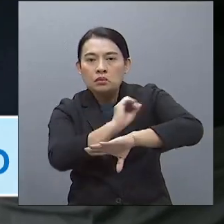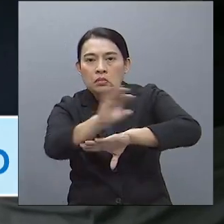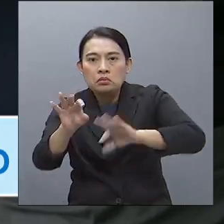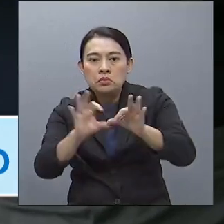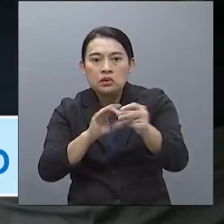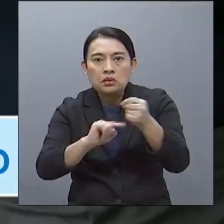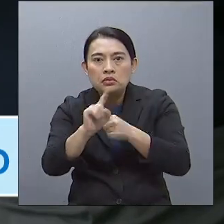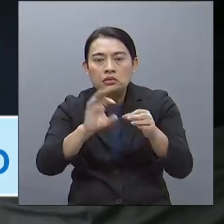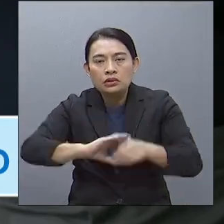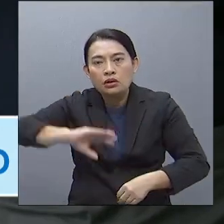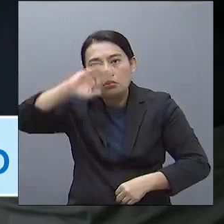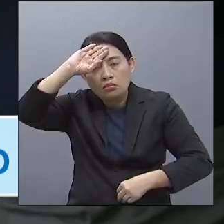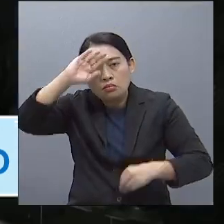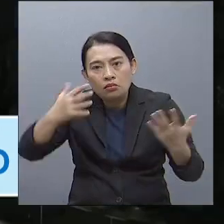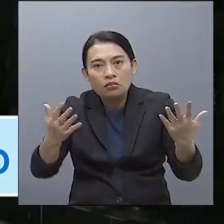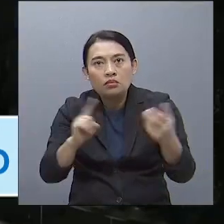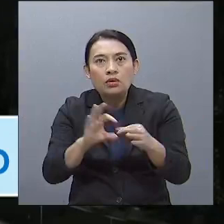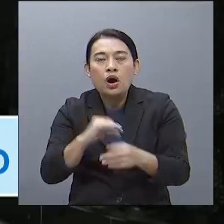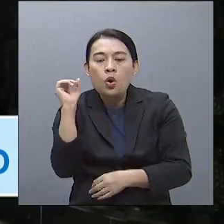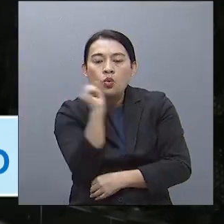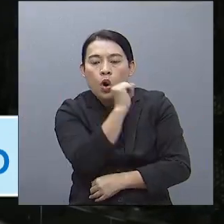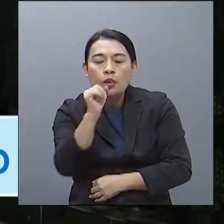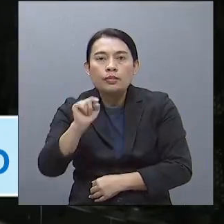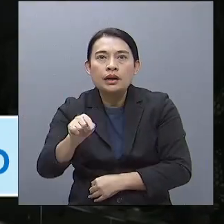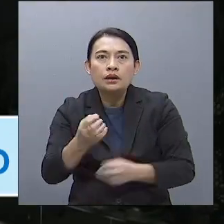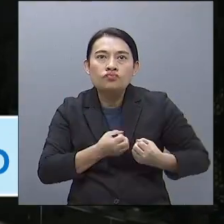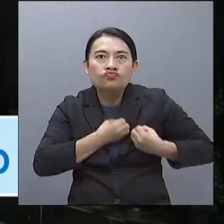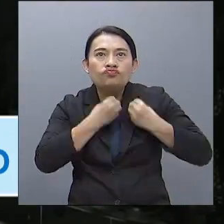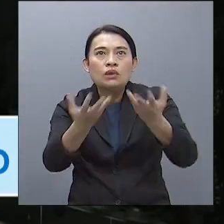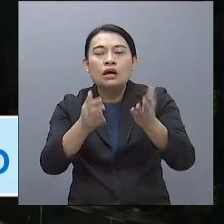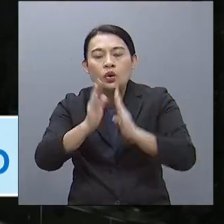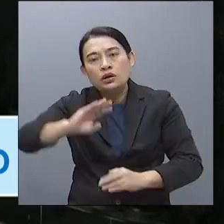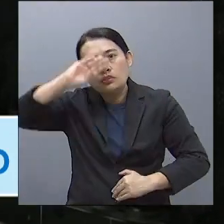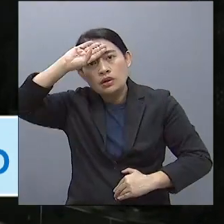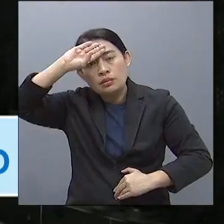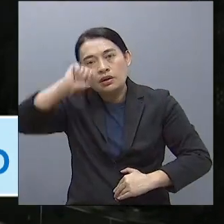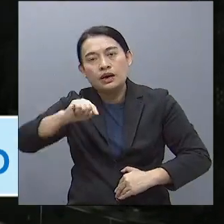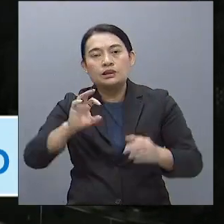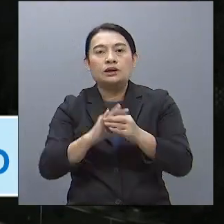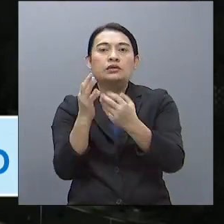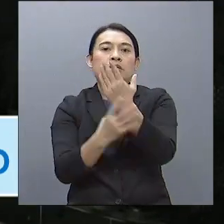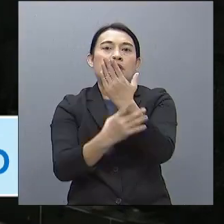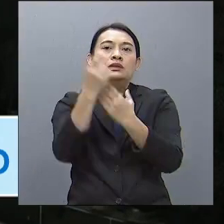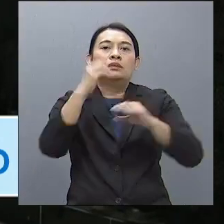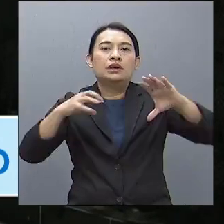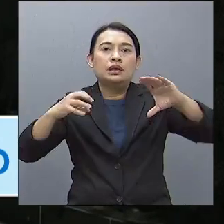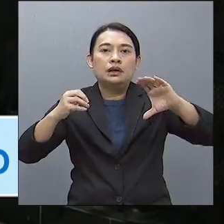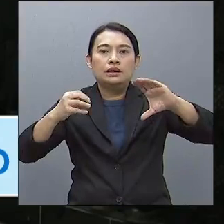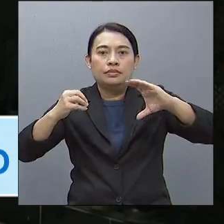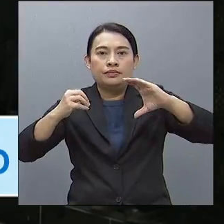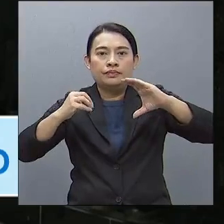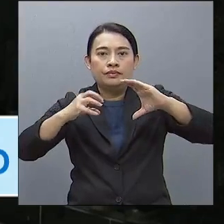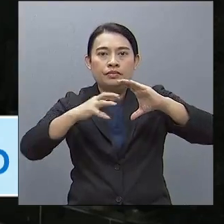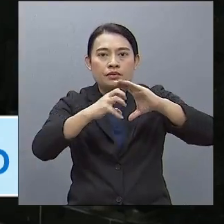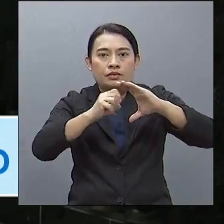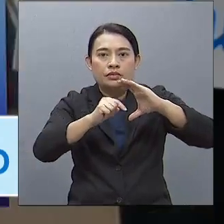คต้อหินและร่วมกันร้องเพลงบริเวณหน้าหอศิลป์เพื่อส่งพลังใจให้กับผู้ป่วยในสัปดาห์ต้อหินโลกนะคะคุณผู้ชมอันนี้จริงที่พี่ต๊อบบอก